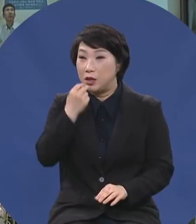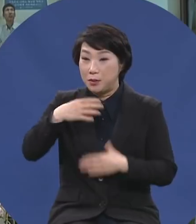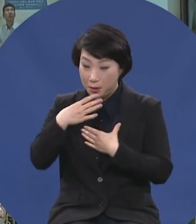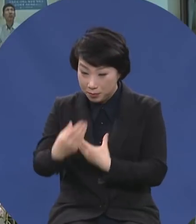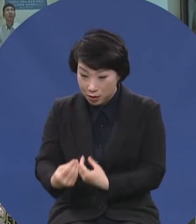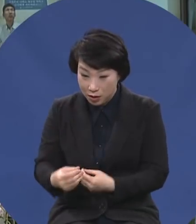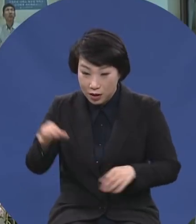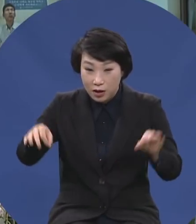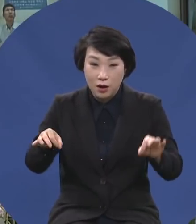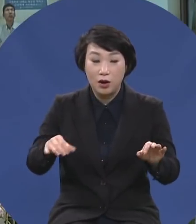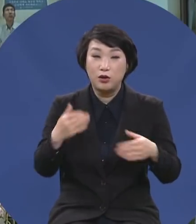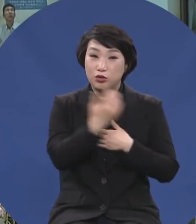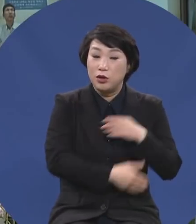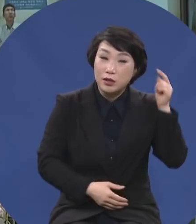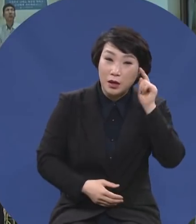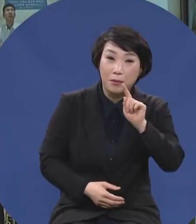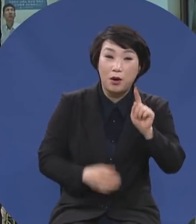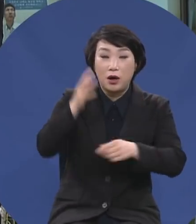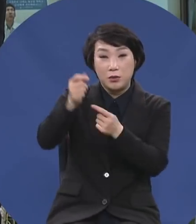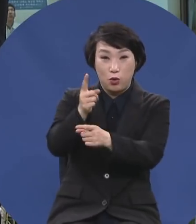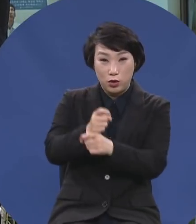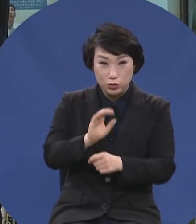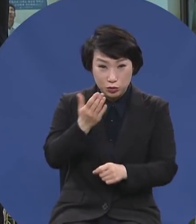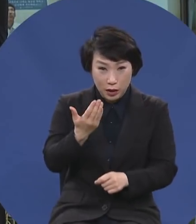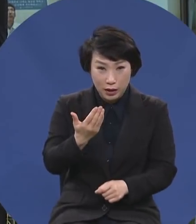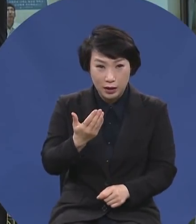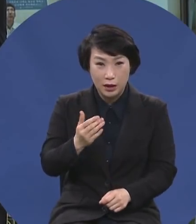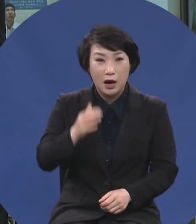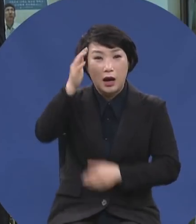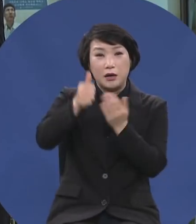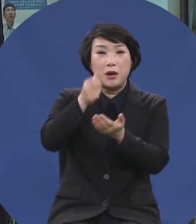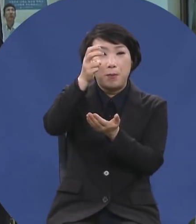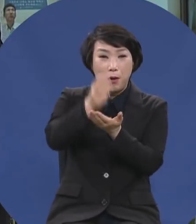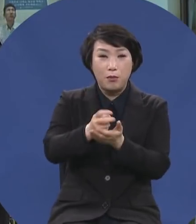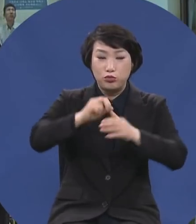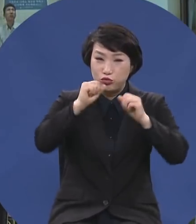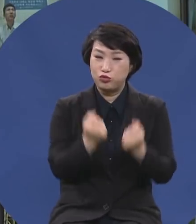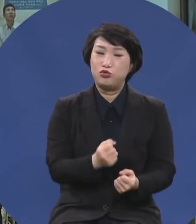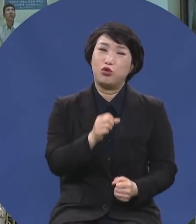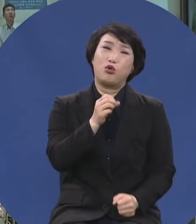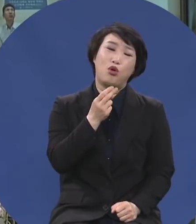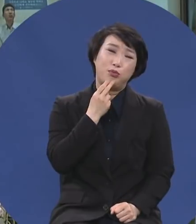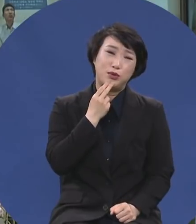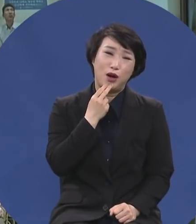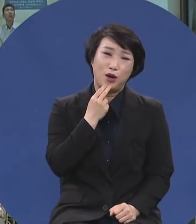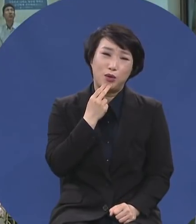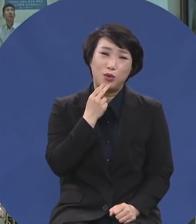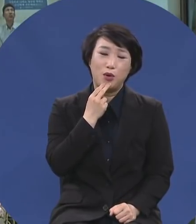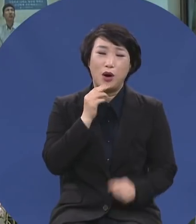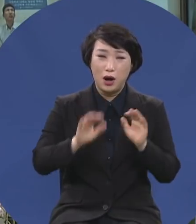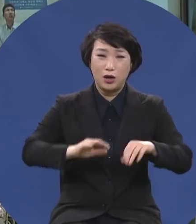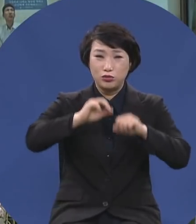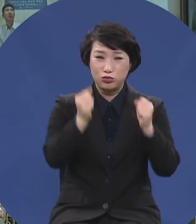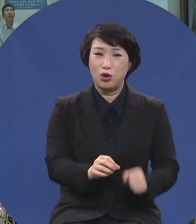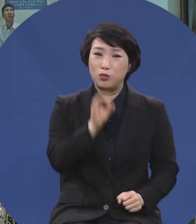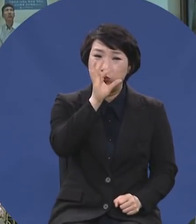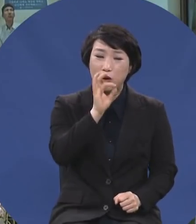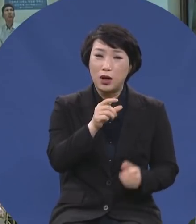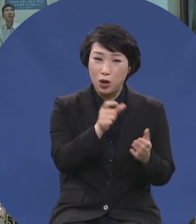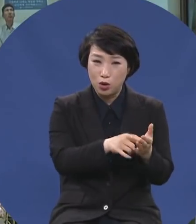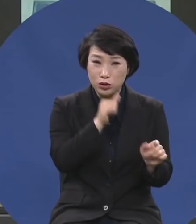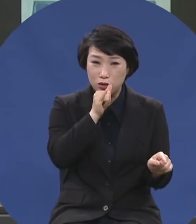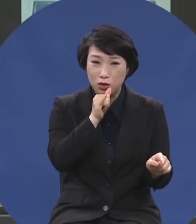했죠. 육신의 생각은 하나님과 원수가 된다고 했죠. 하나님 앞에 절대 굴복할 수 없다고 했고 할 수도 없다고